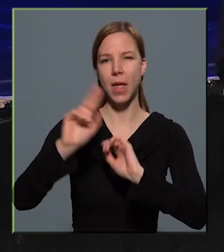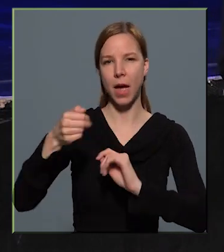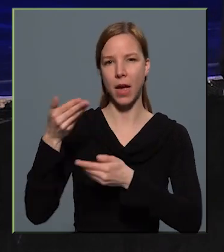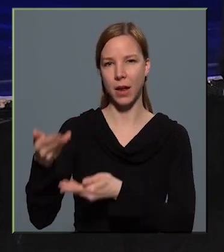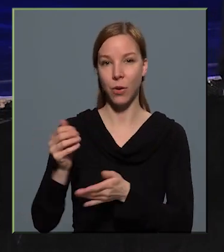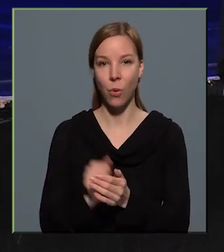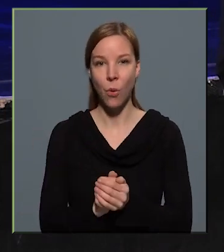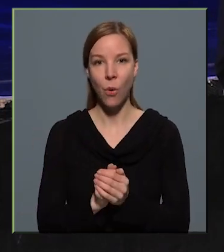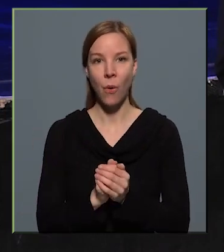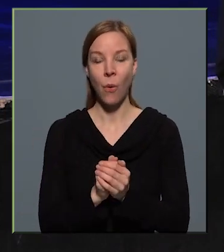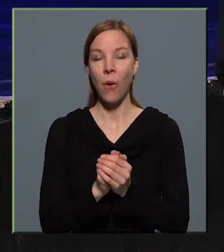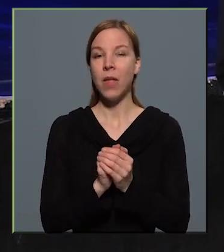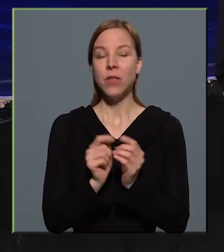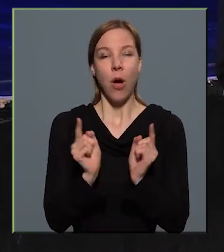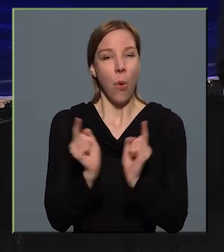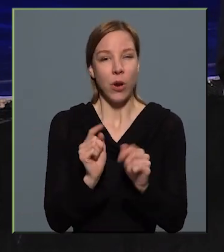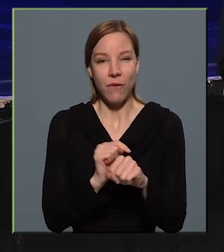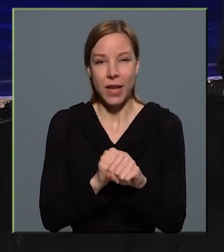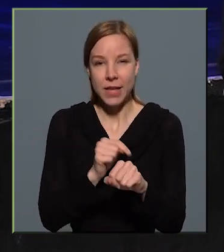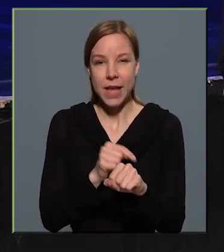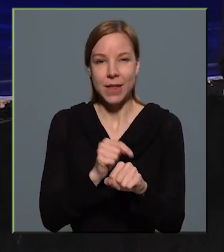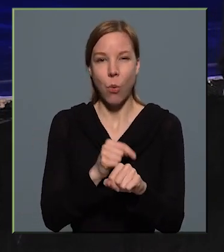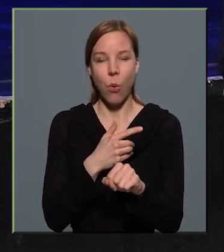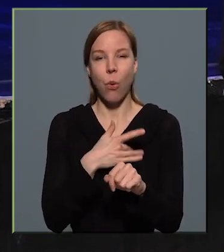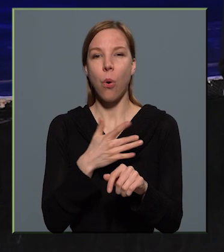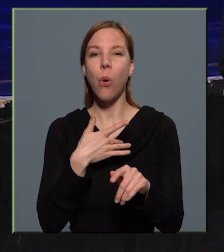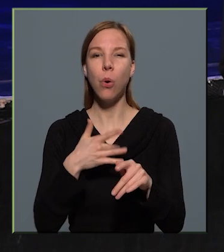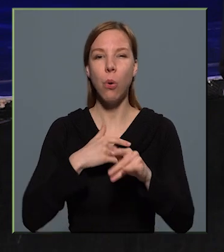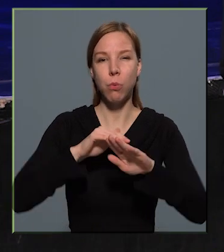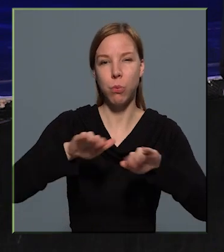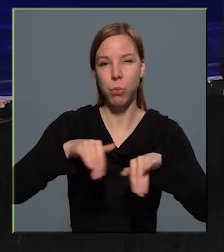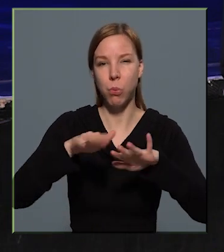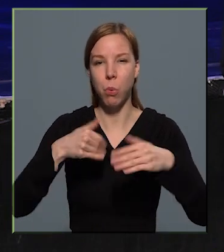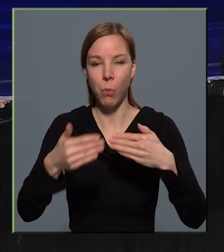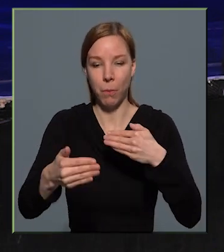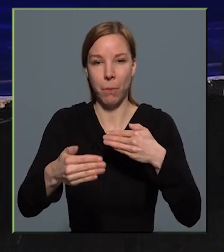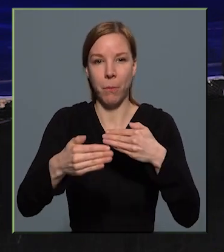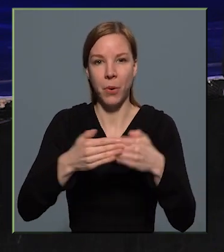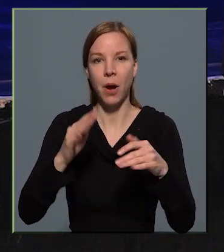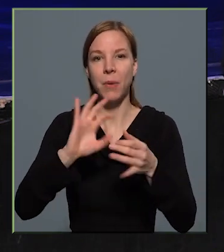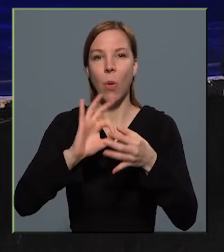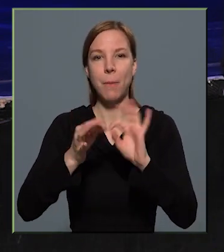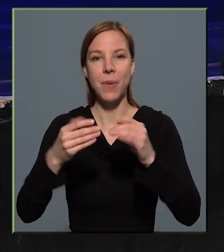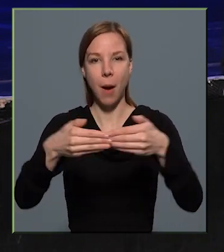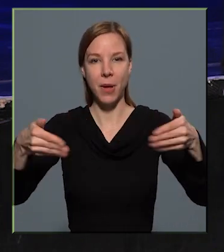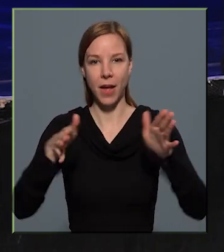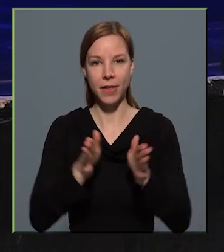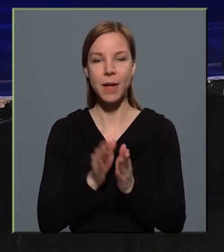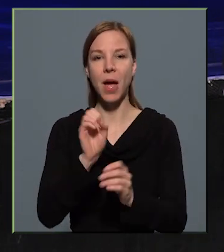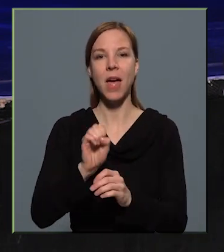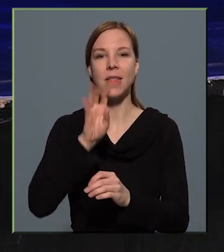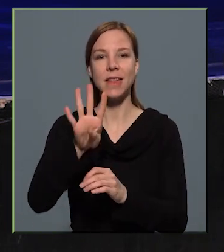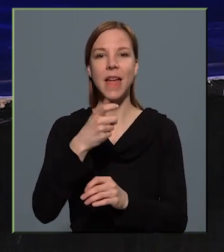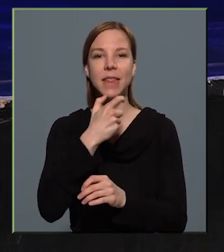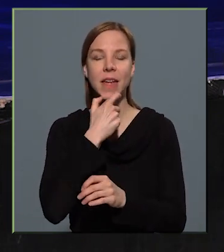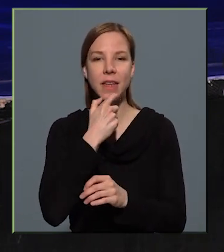Néhány szívdobbanásnyi idő, egy testhossznyi előny, és az olimpiai medencében legenda születik egy 14 éves, a kőbányai